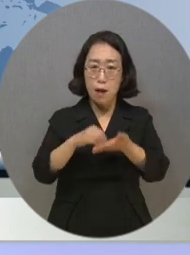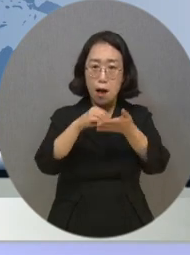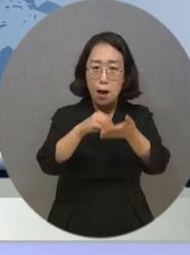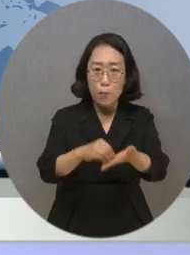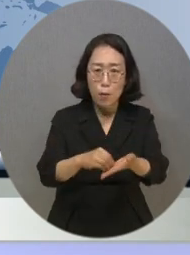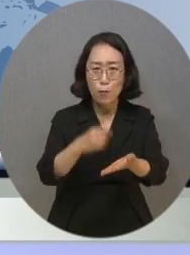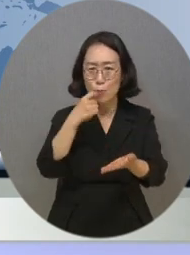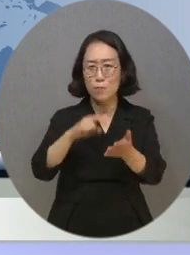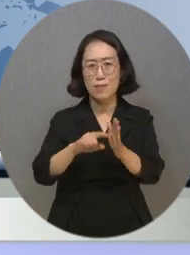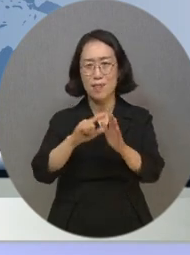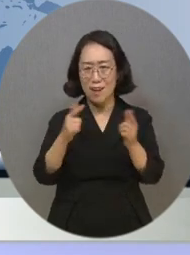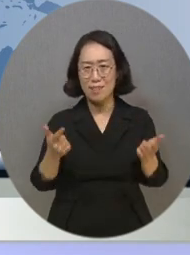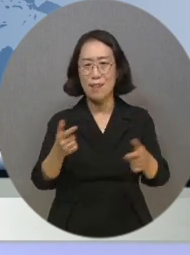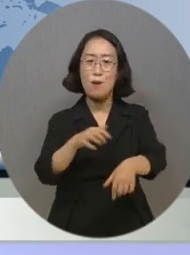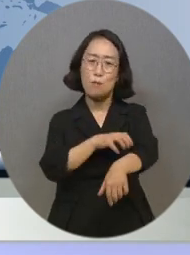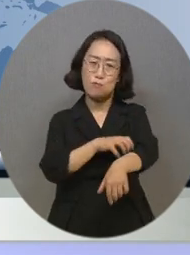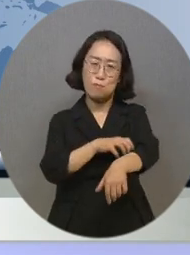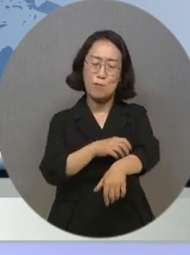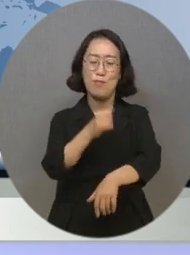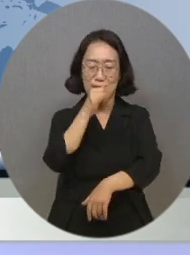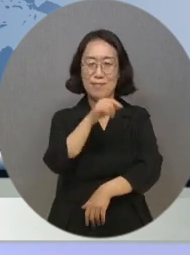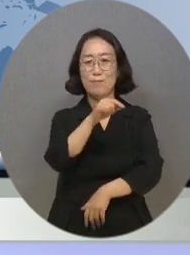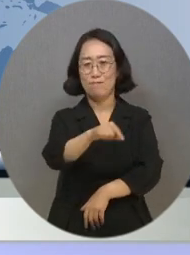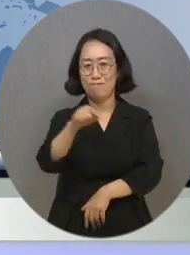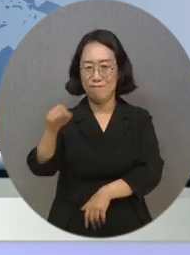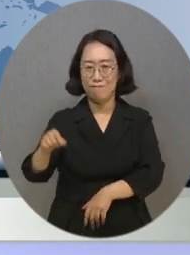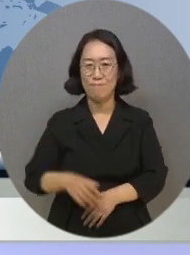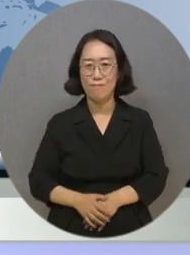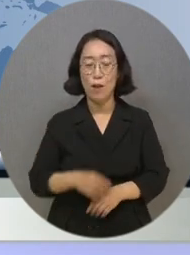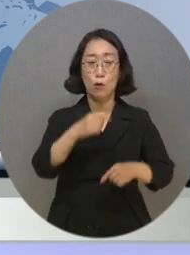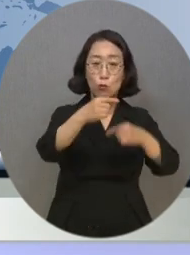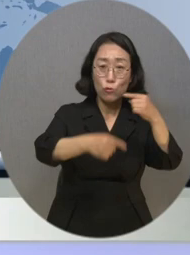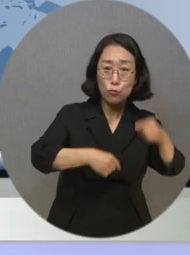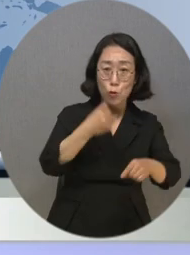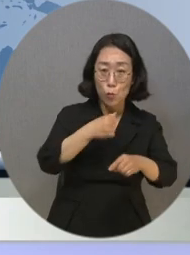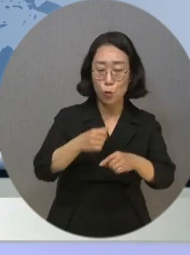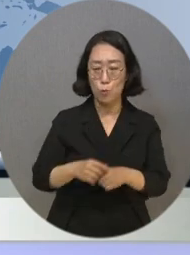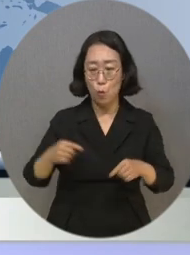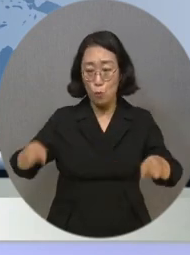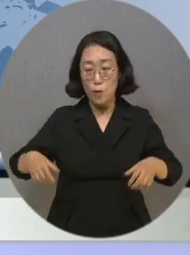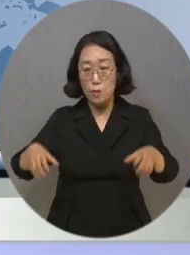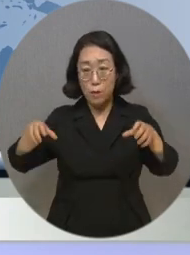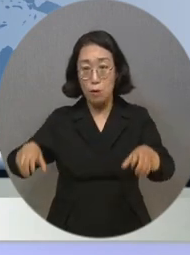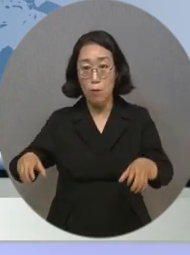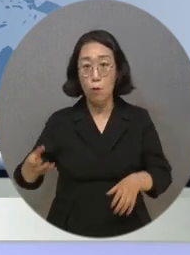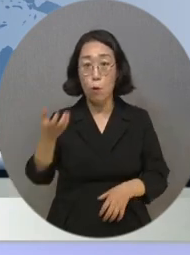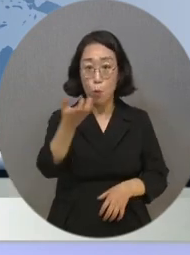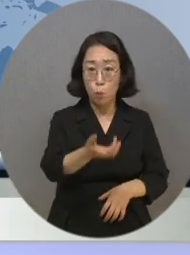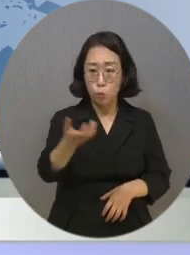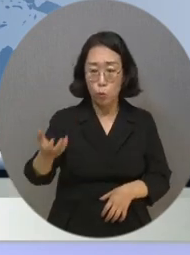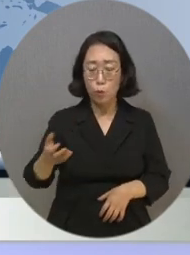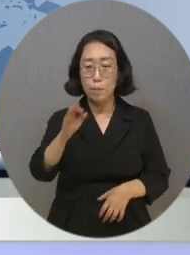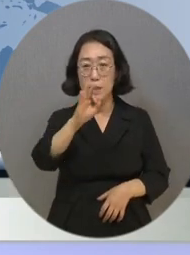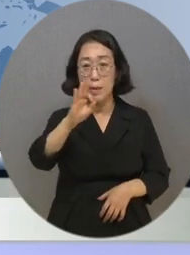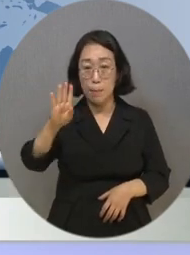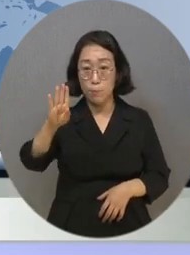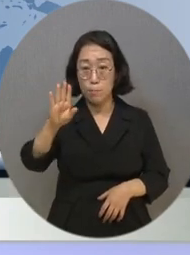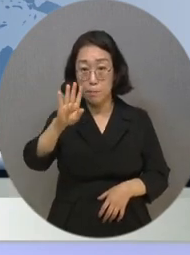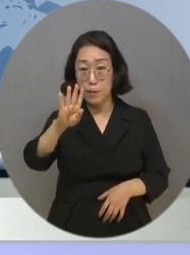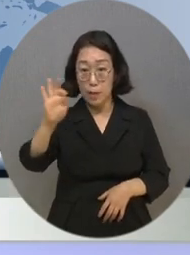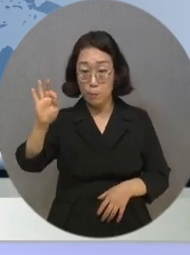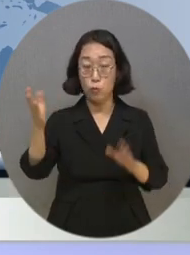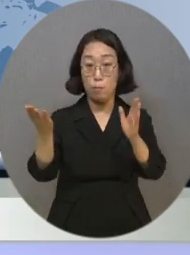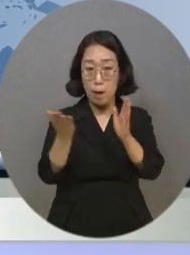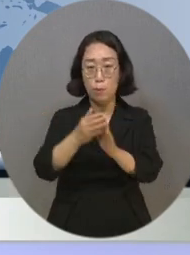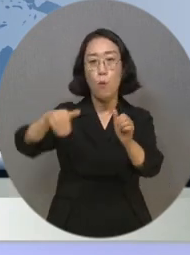즐기기엔 다소 불편한 행사들이 참 많은데요. 수어 통역, 휠체어석 마련 등 배리어프리 시대에 걸맞춘 환경을